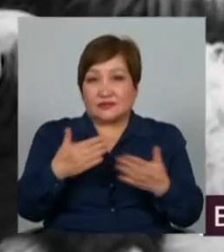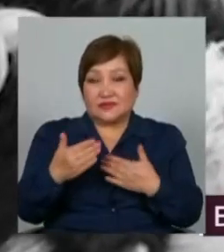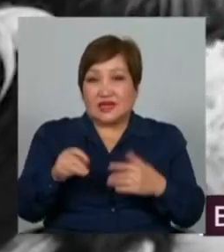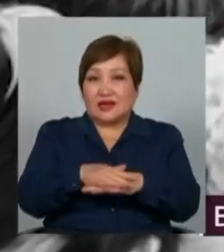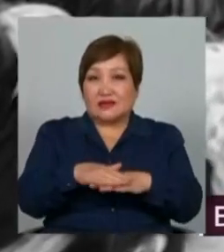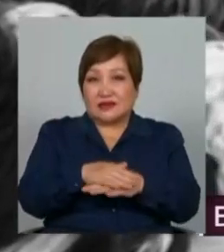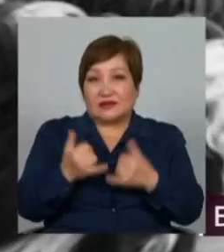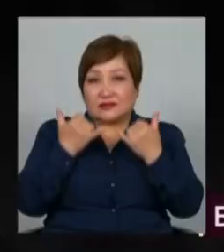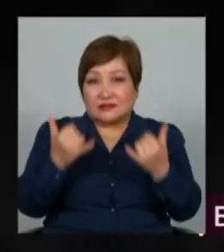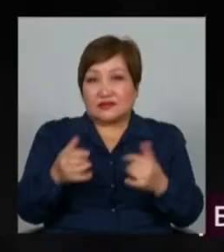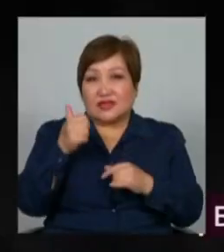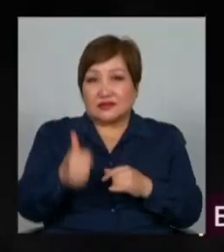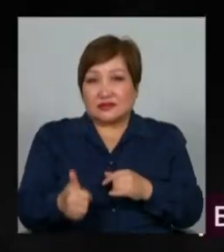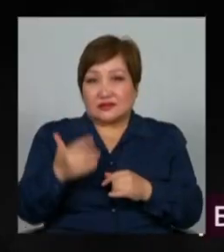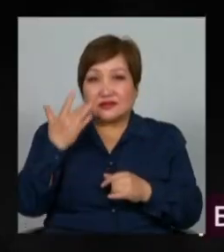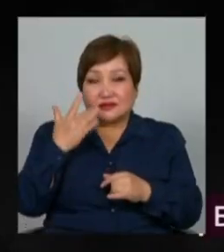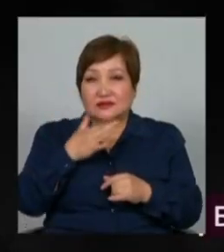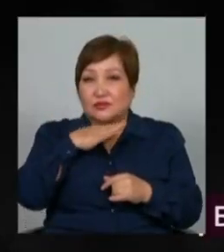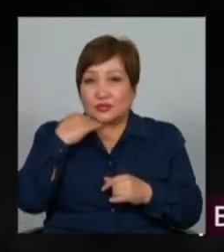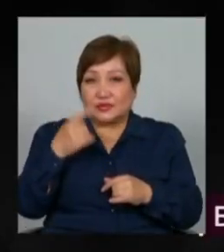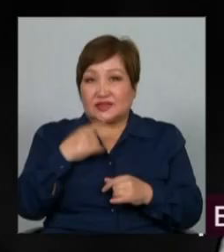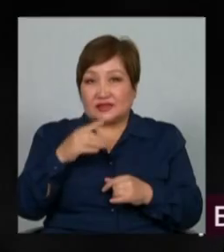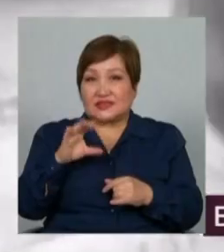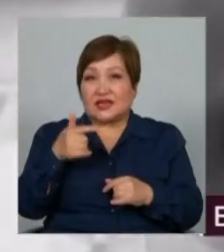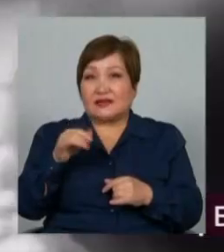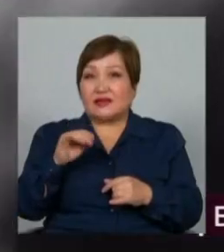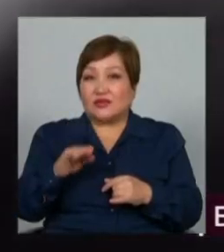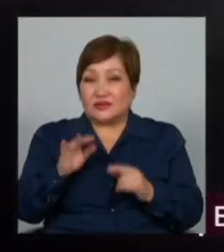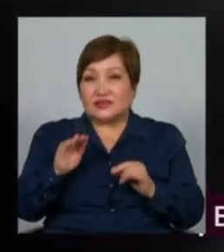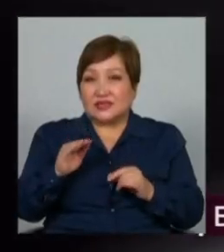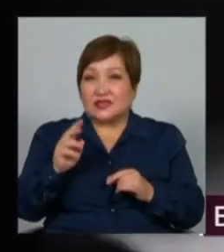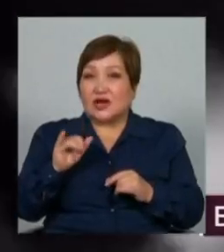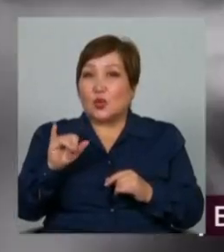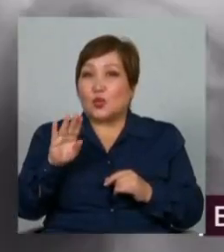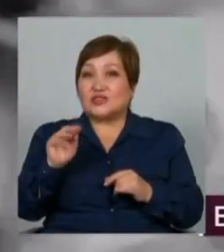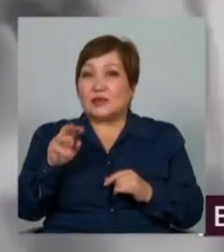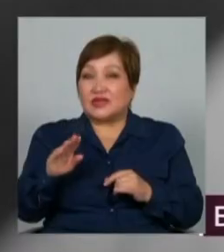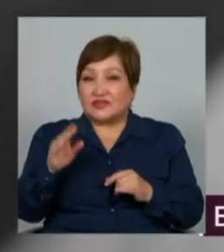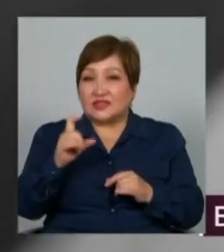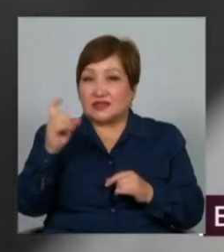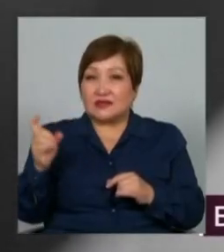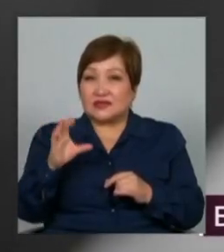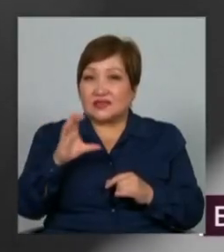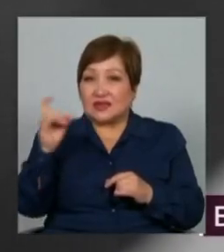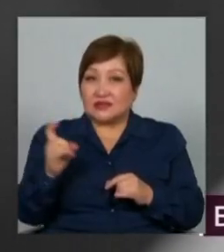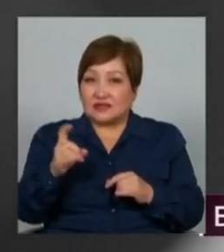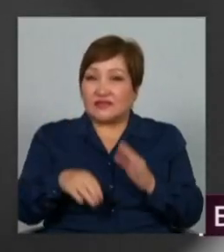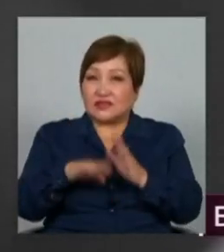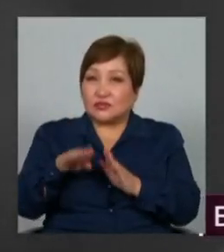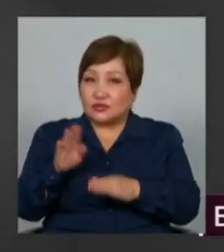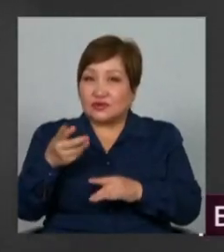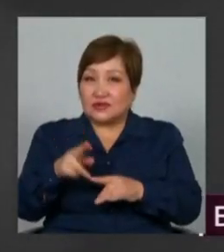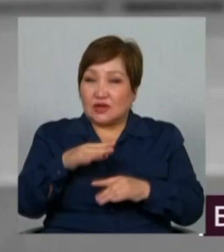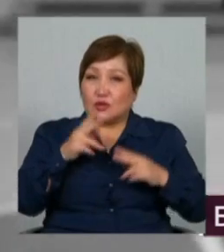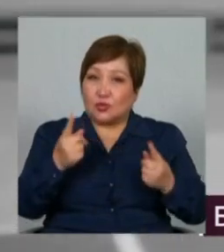жақсылығы өз алдына бір төбе дейді Таңат Сағындықов. Расында Жақсылық Үшкемпіров ауыл шаруашылығы жағдайын жақсарту ісінде де үлкен жұмыстар жасады.